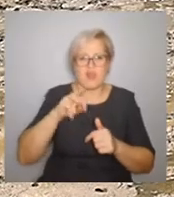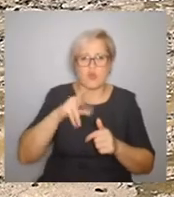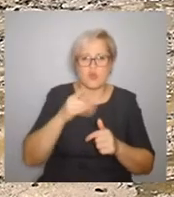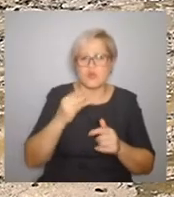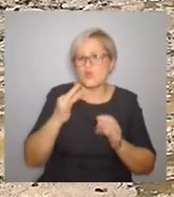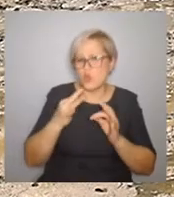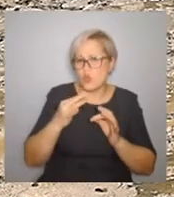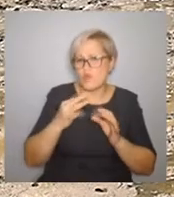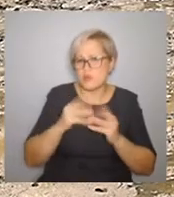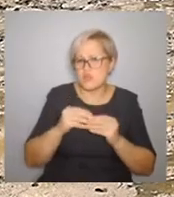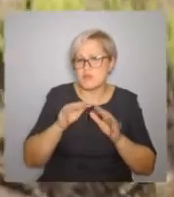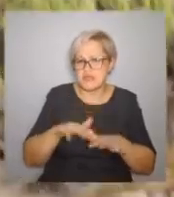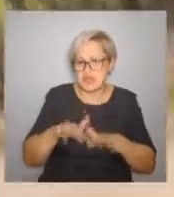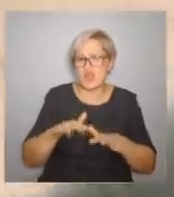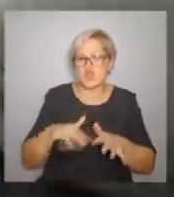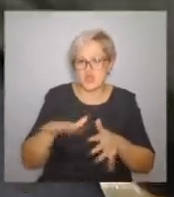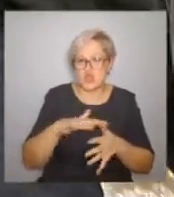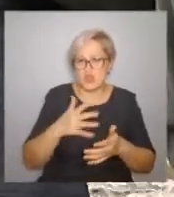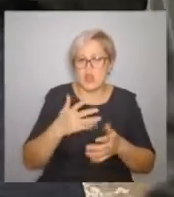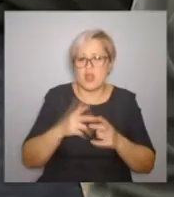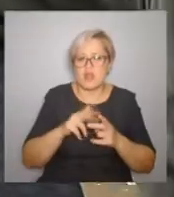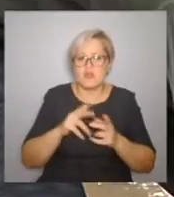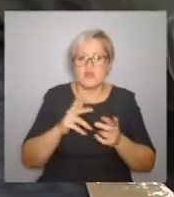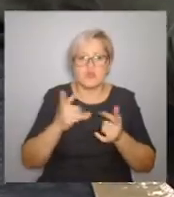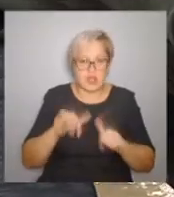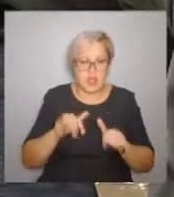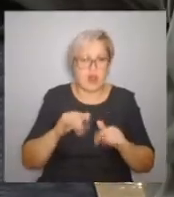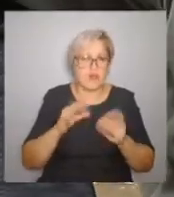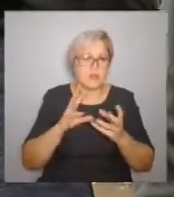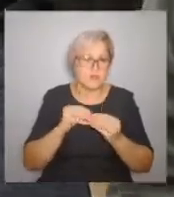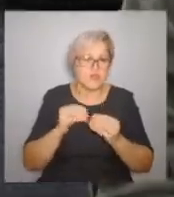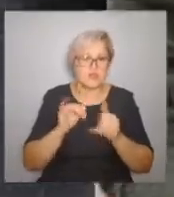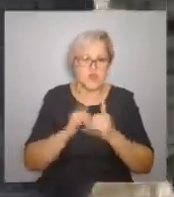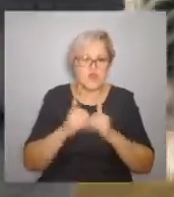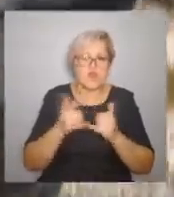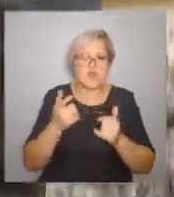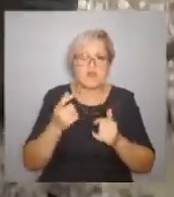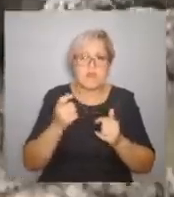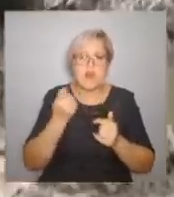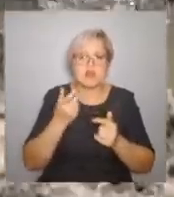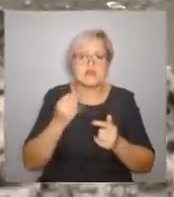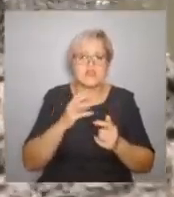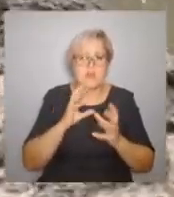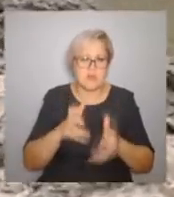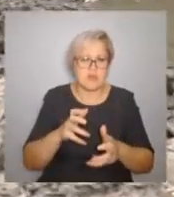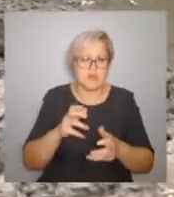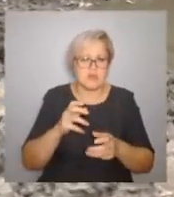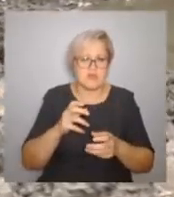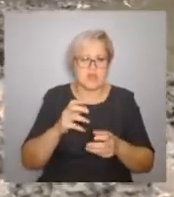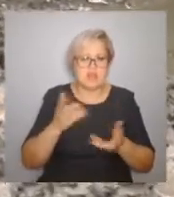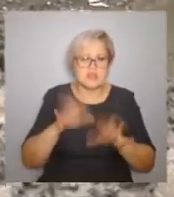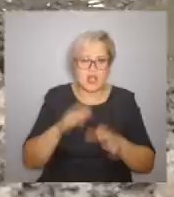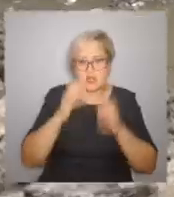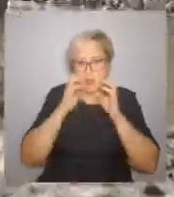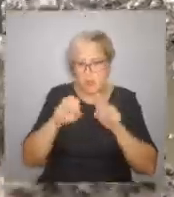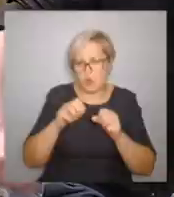поскольку в таких условиях мало где в мире залегают остатки мамонтов. Да и вообще можно сказать,